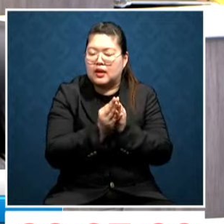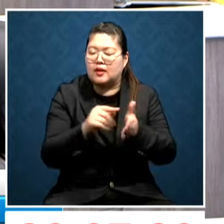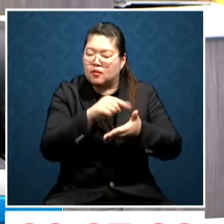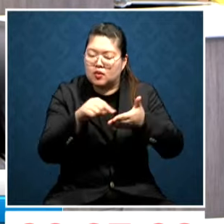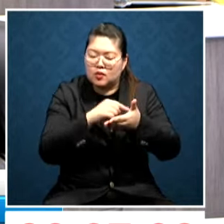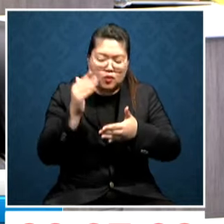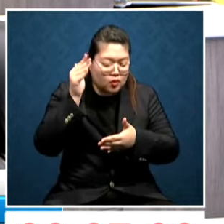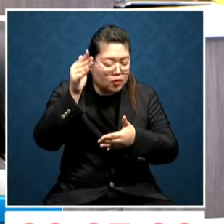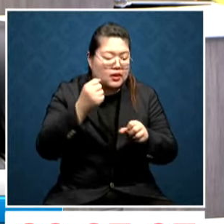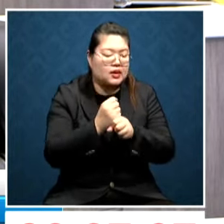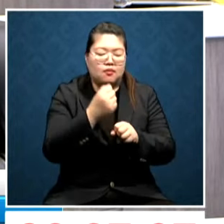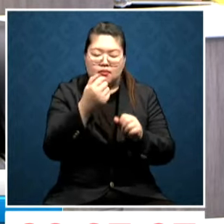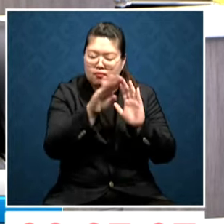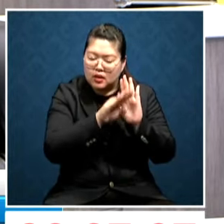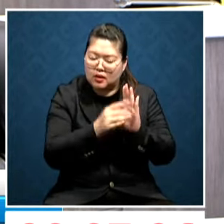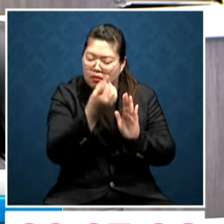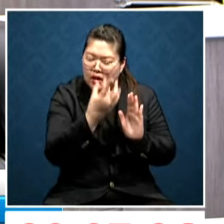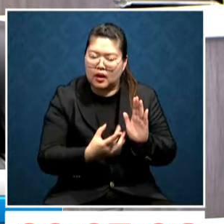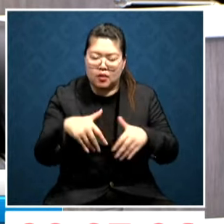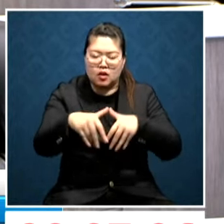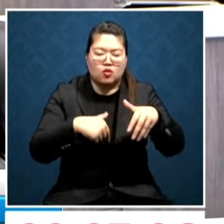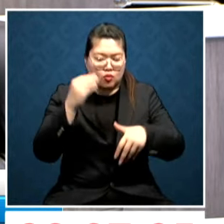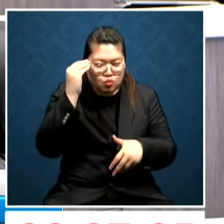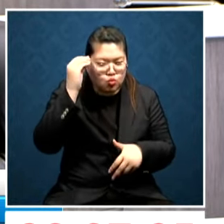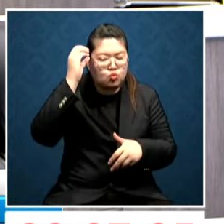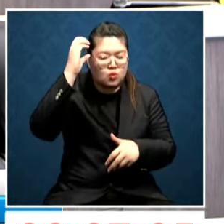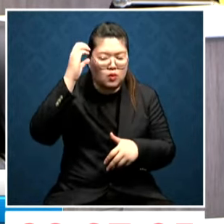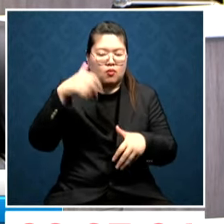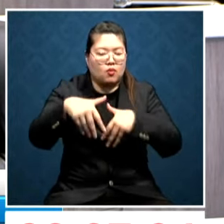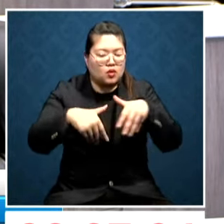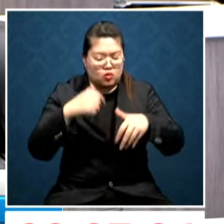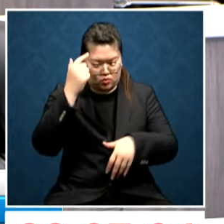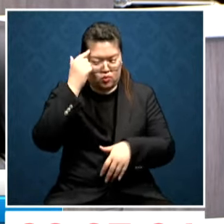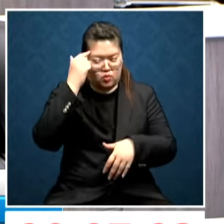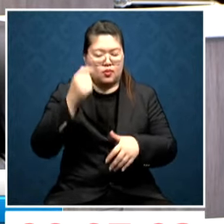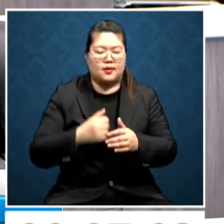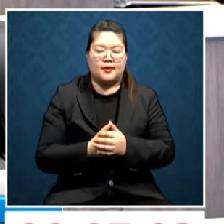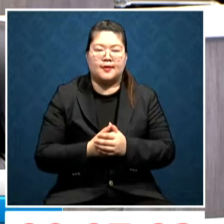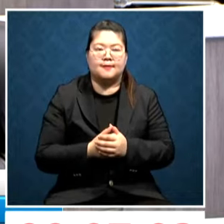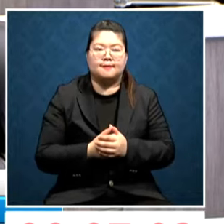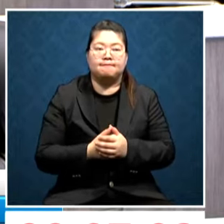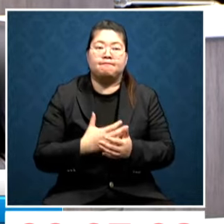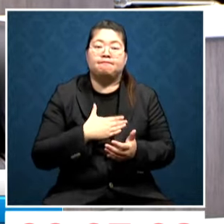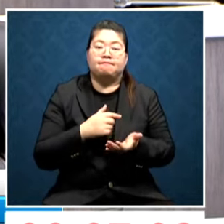ครั้งต่อไปนะครับว่าจะเป็นอย่างไรนะครับจะได้ไม่ห่วงเวลานั้นนะฮะจะได้มีประชาชนได้รู้กฎกติกานะครับขออนุญ